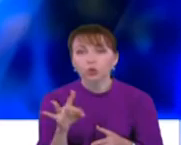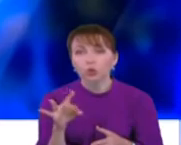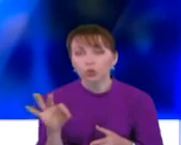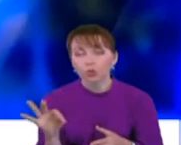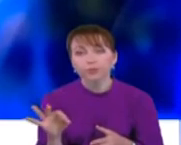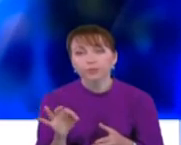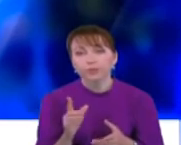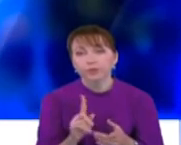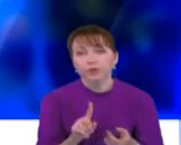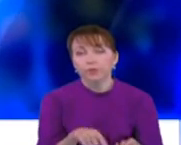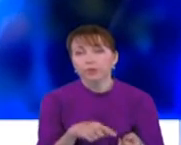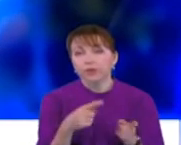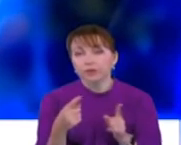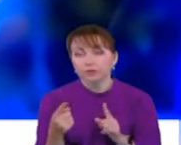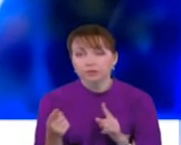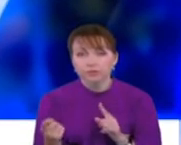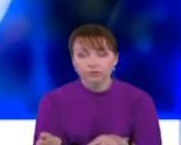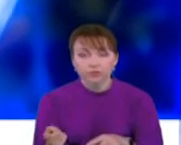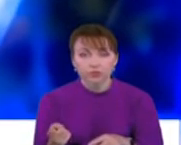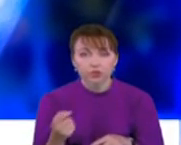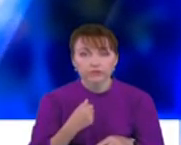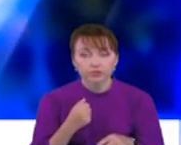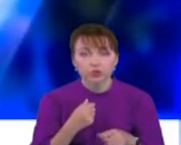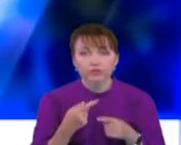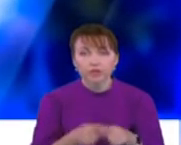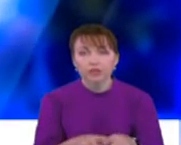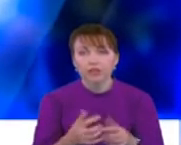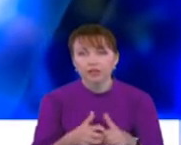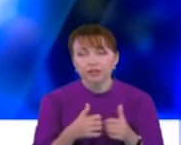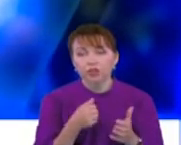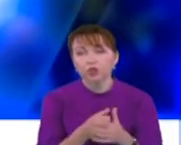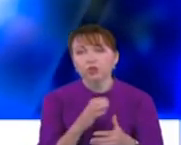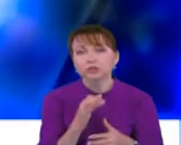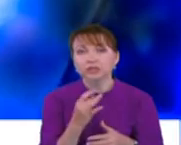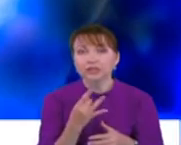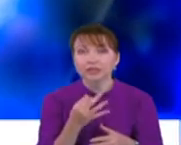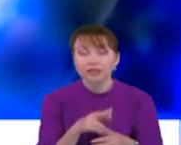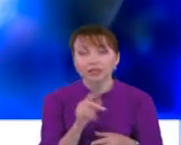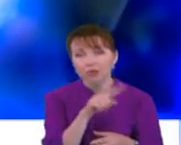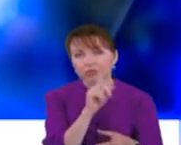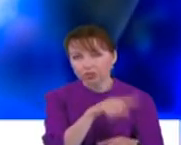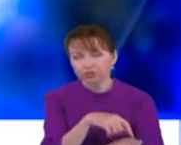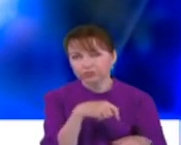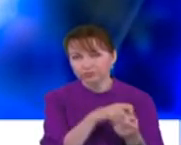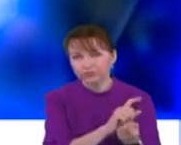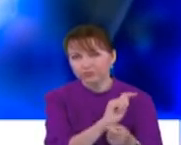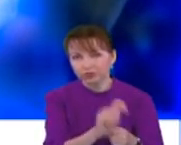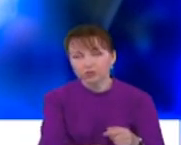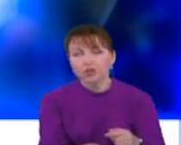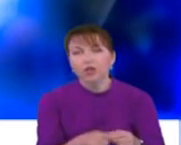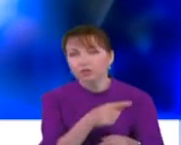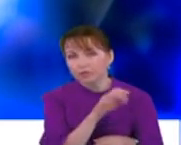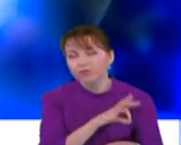переміщення озброєння військової техніки до Сирії, до сирійського конфлікту, де вони